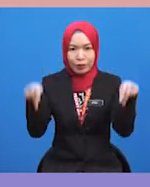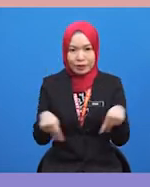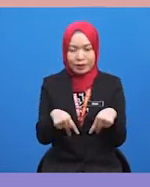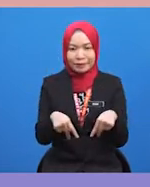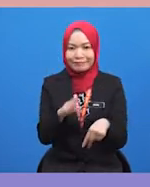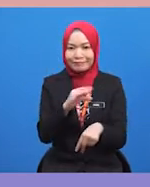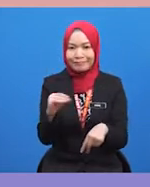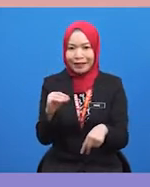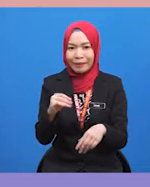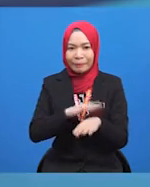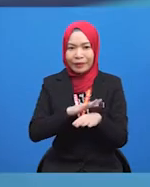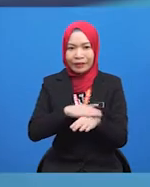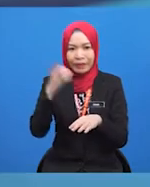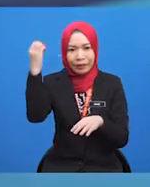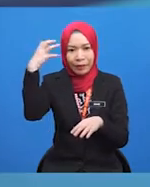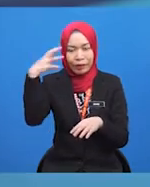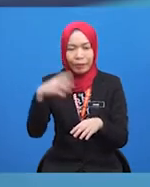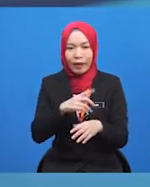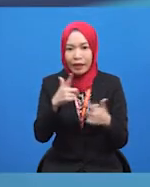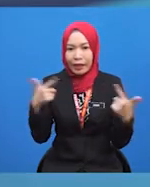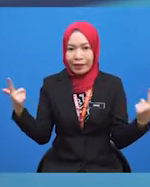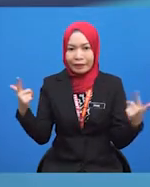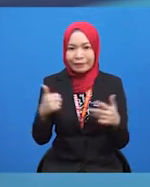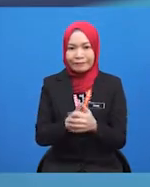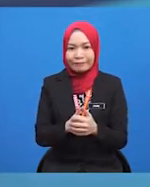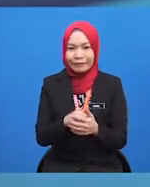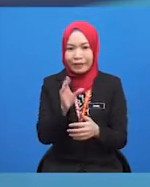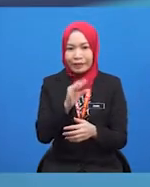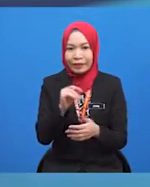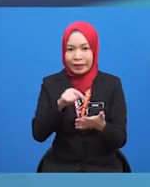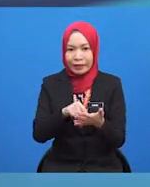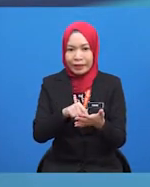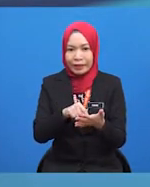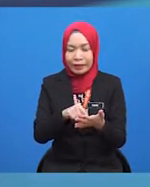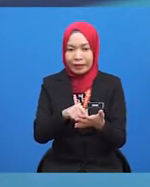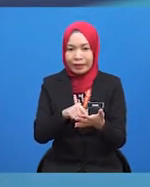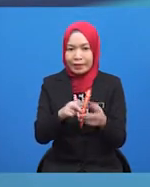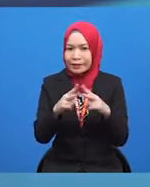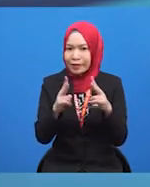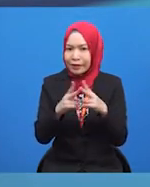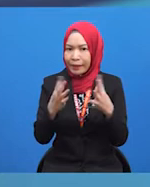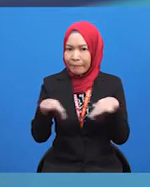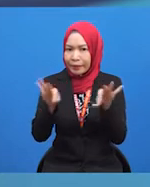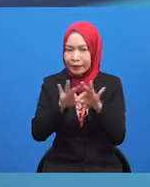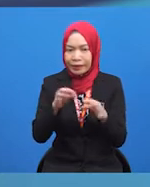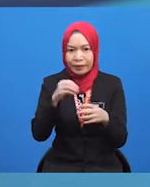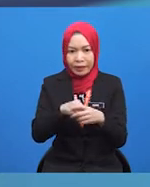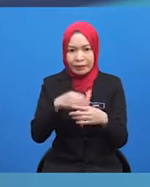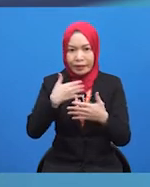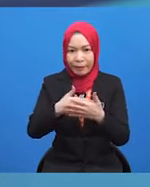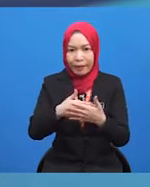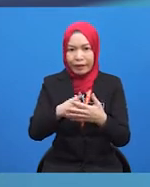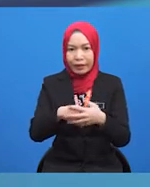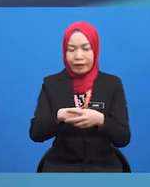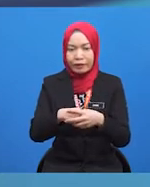lain berbentuk teks. Tipografi memainkan peranan penting dalam menyampaikan maklumat